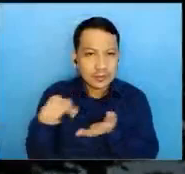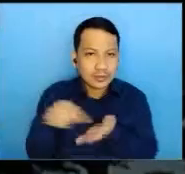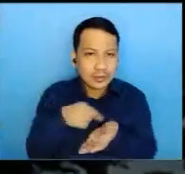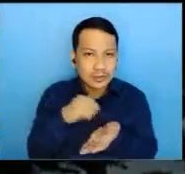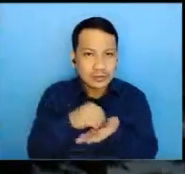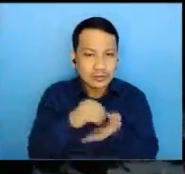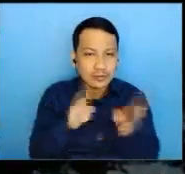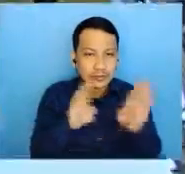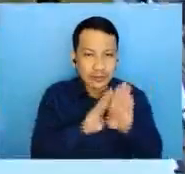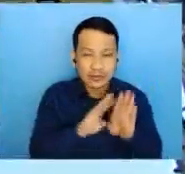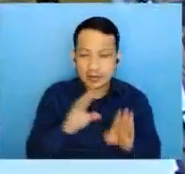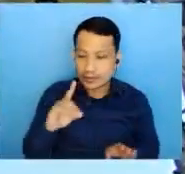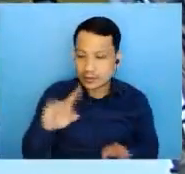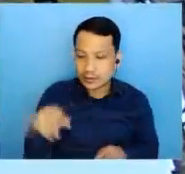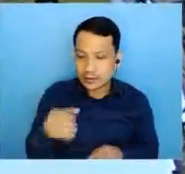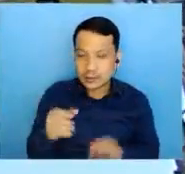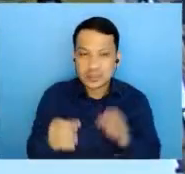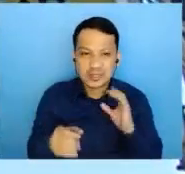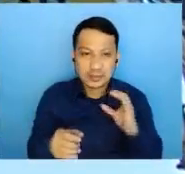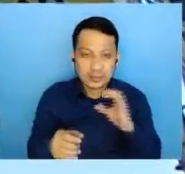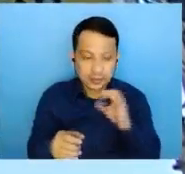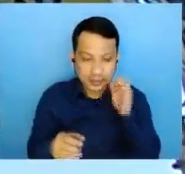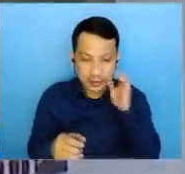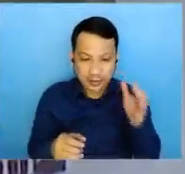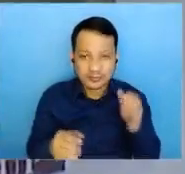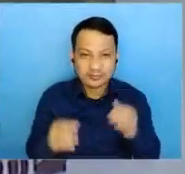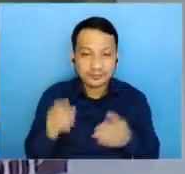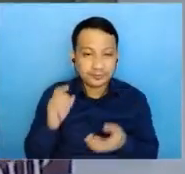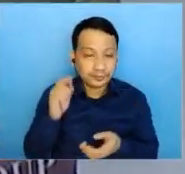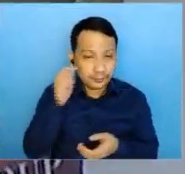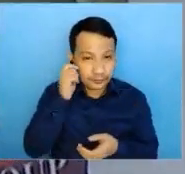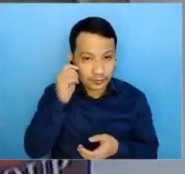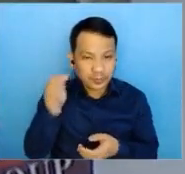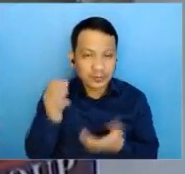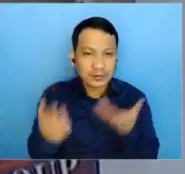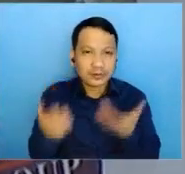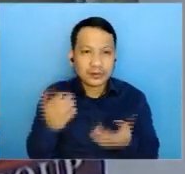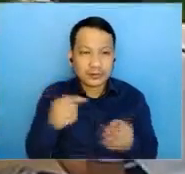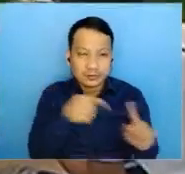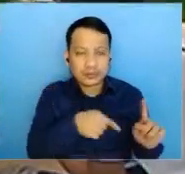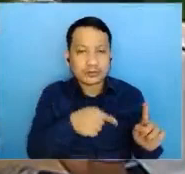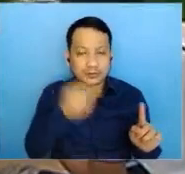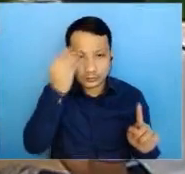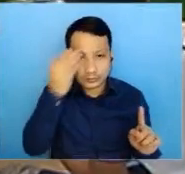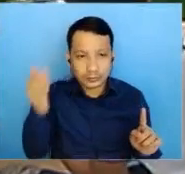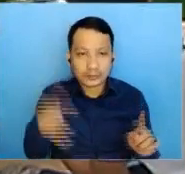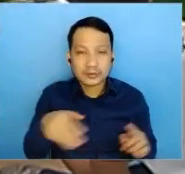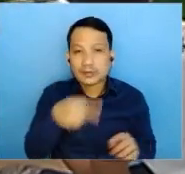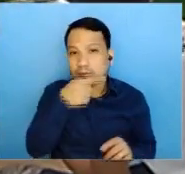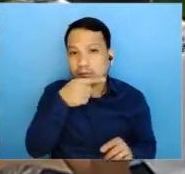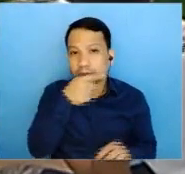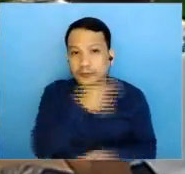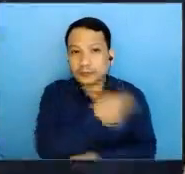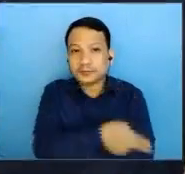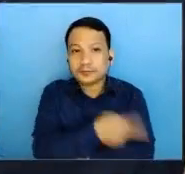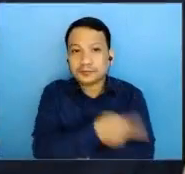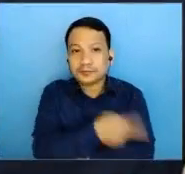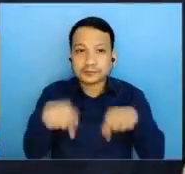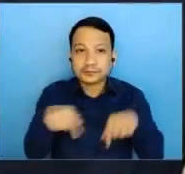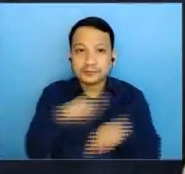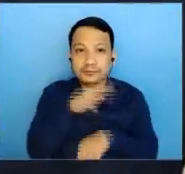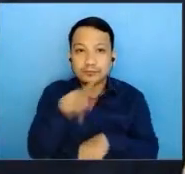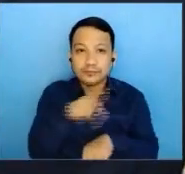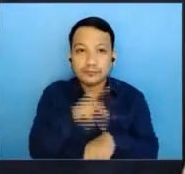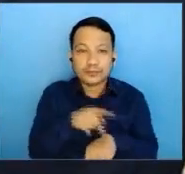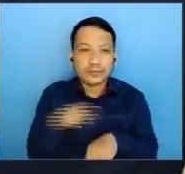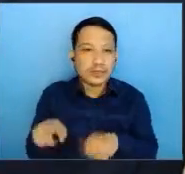DJ Chacha sa Radyo 5, sinabi ni Dr. Jose Rene de Grano, presidente ng Private Hospitals Association of the Philippines, na